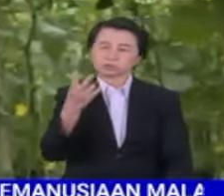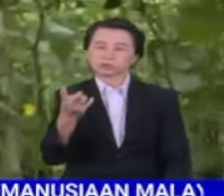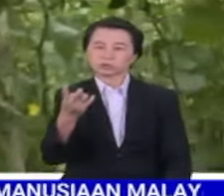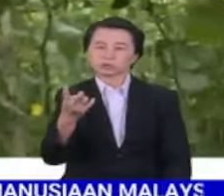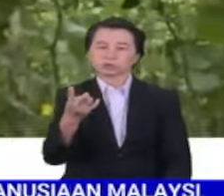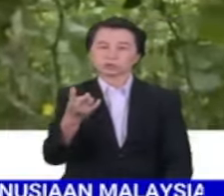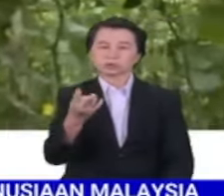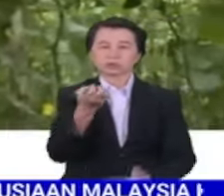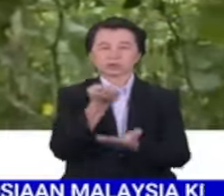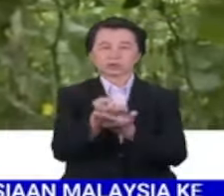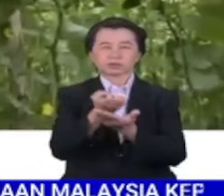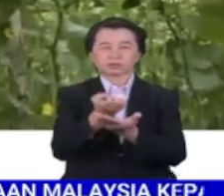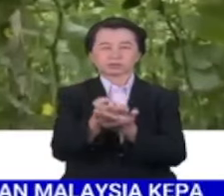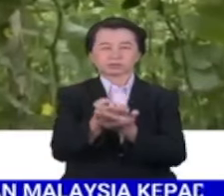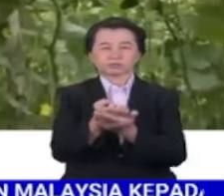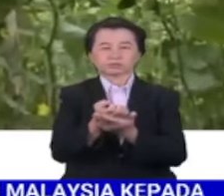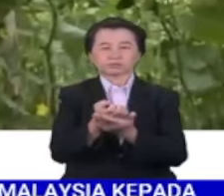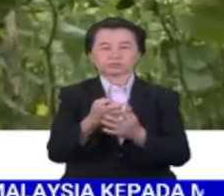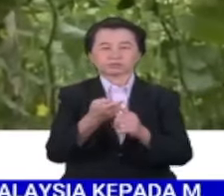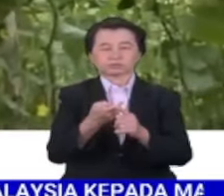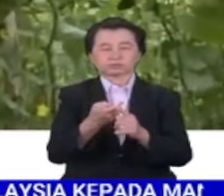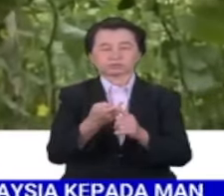ekonomi lagi